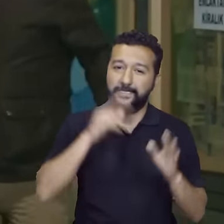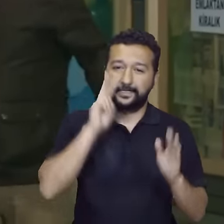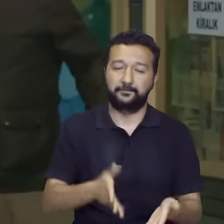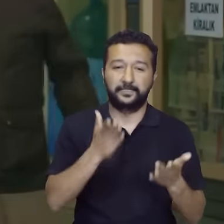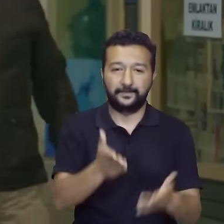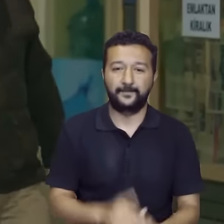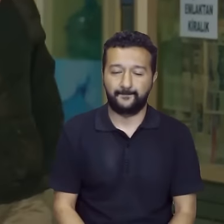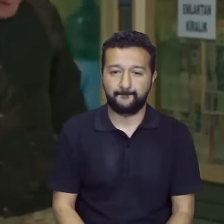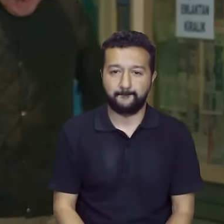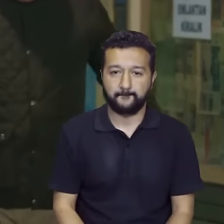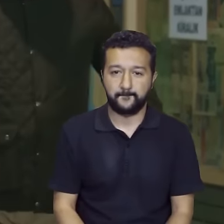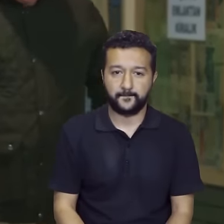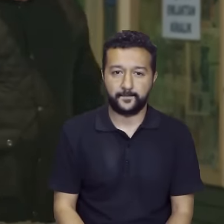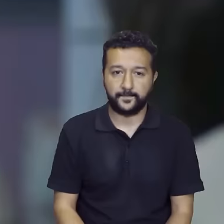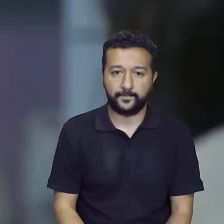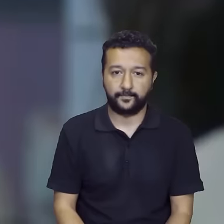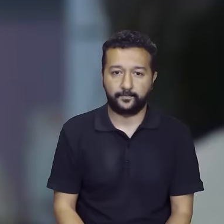billahi.